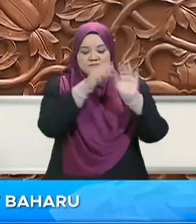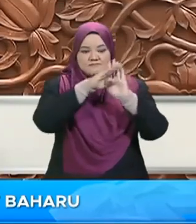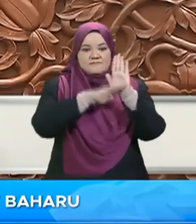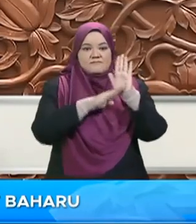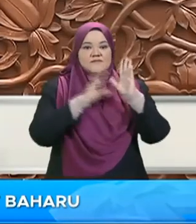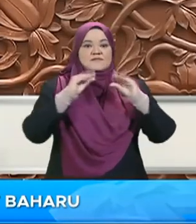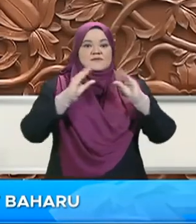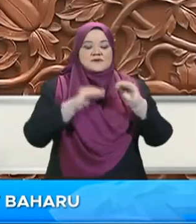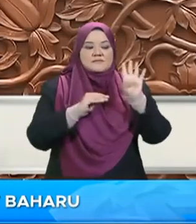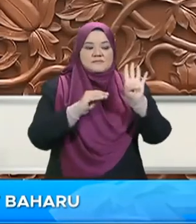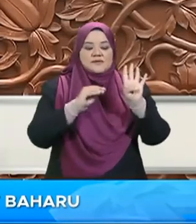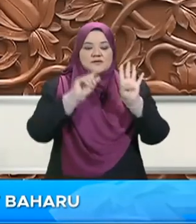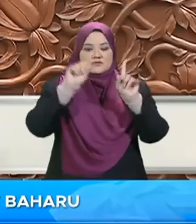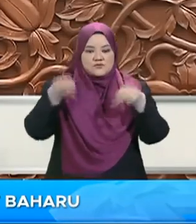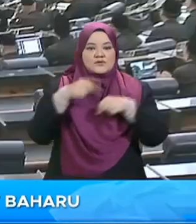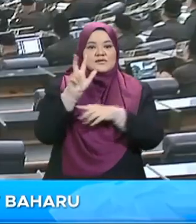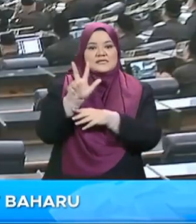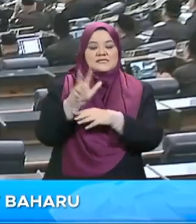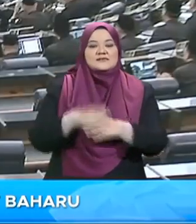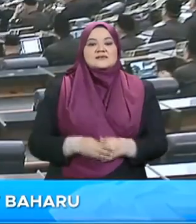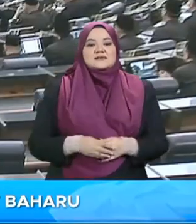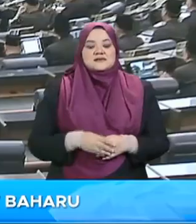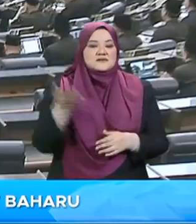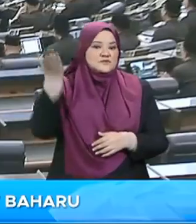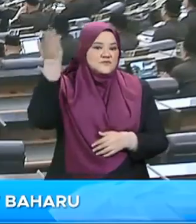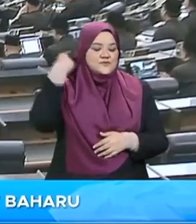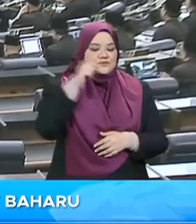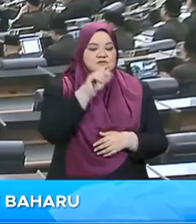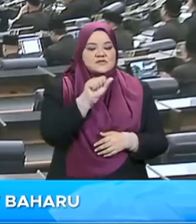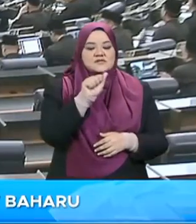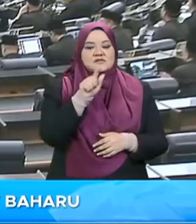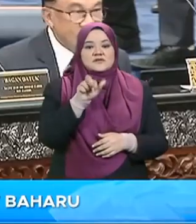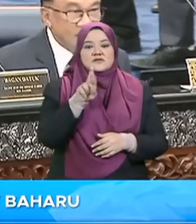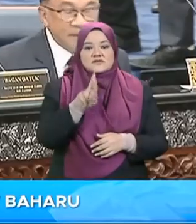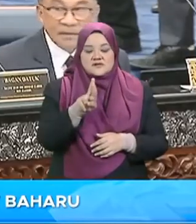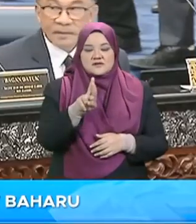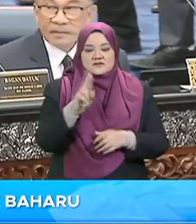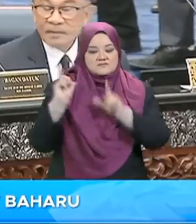4 kurungan 3 sebelum ini